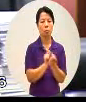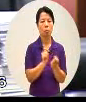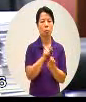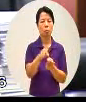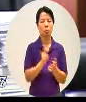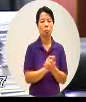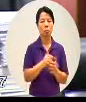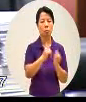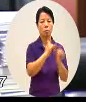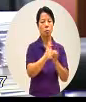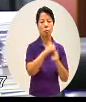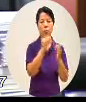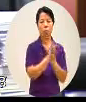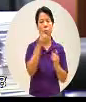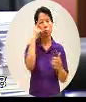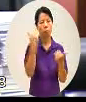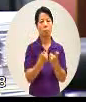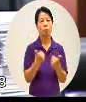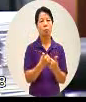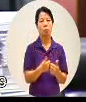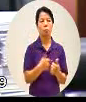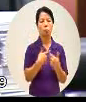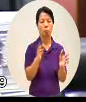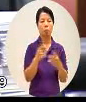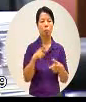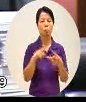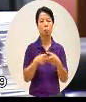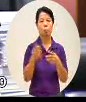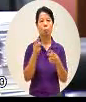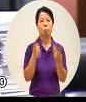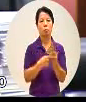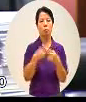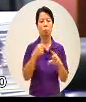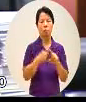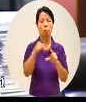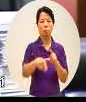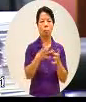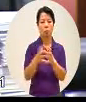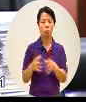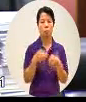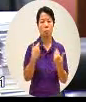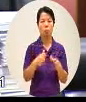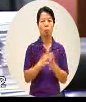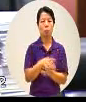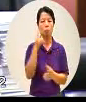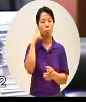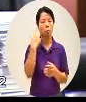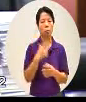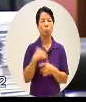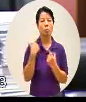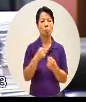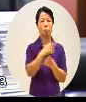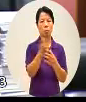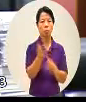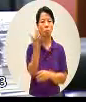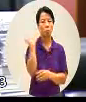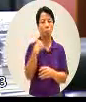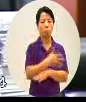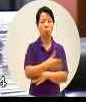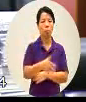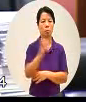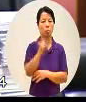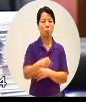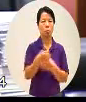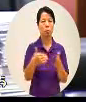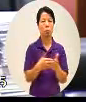居民都反对，认为不要再做工业区了。啊，你们当时候的承诺当然是县府时代没有错，啊，错误的政